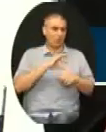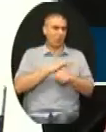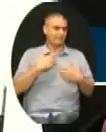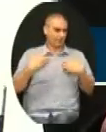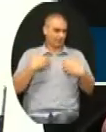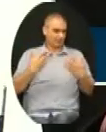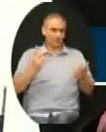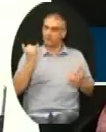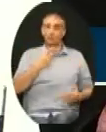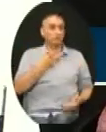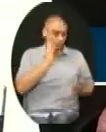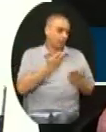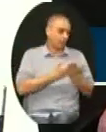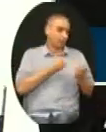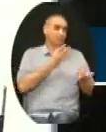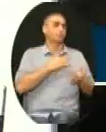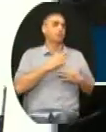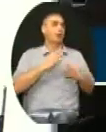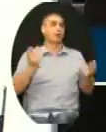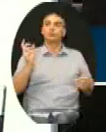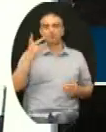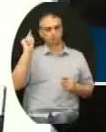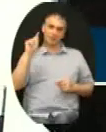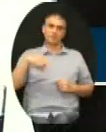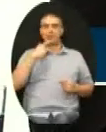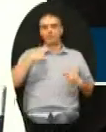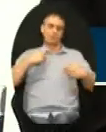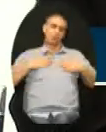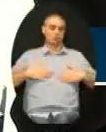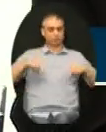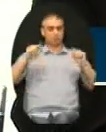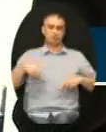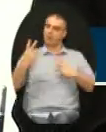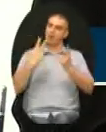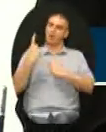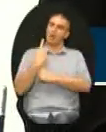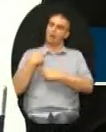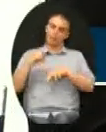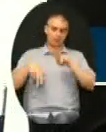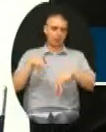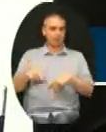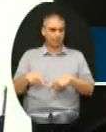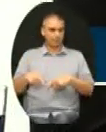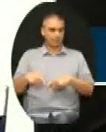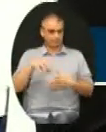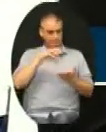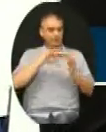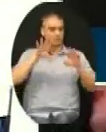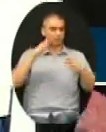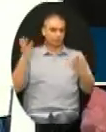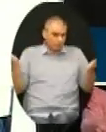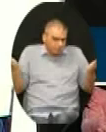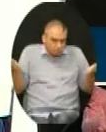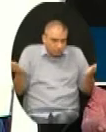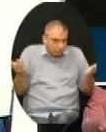זה... כן, לא, לא, זה דף המסרים שלנו. יבוא יבקש, אני רוצה כאן את הפציינטים שלי לרפא במתקן ממשלתי. מה